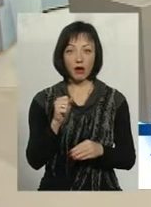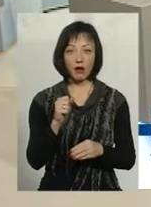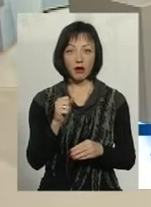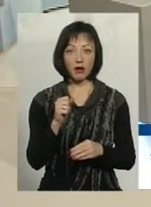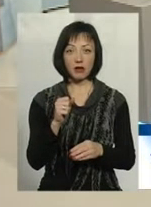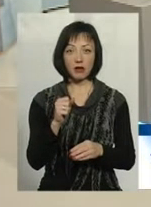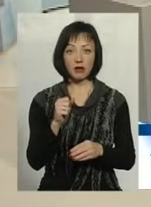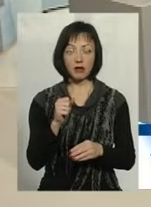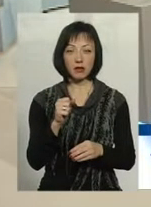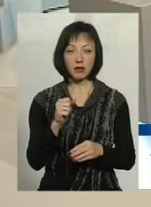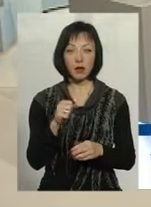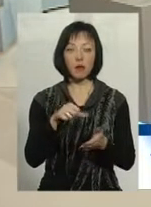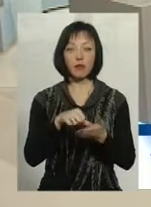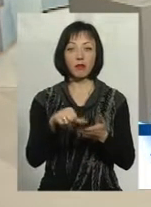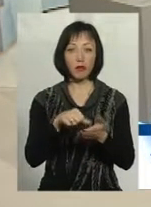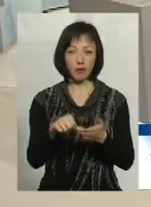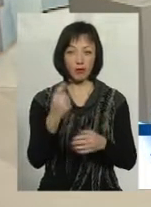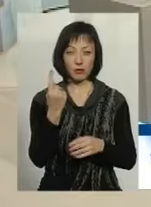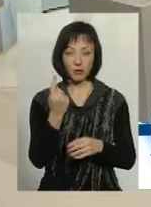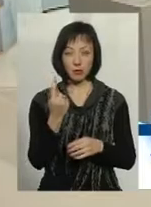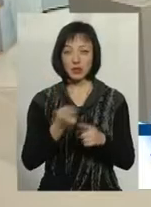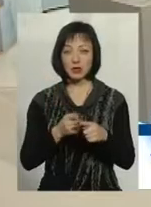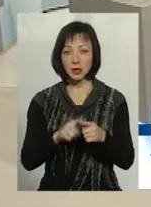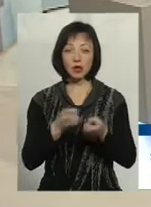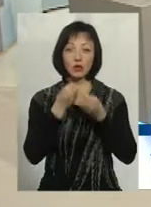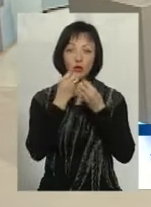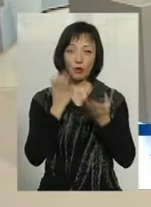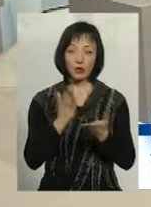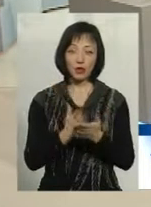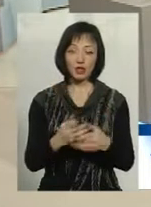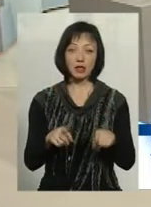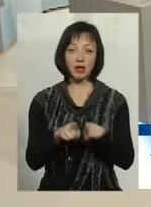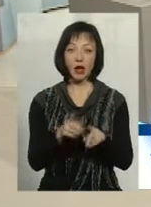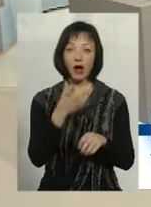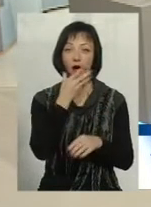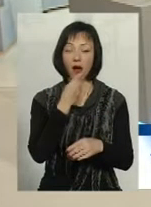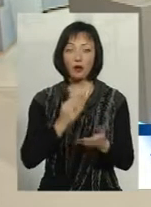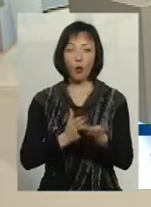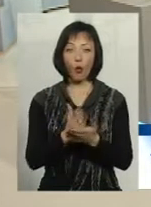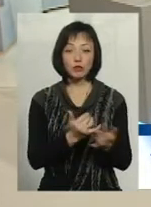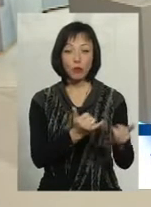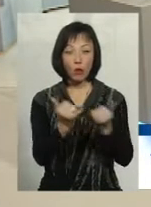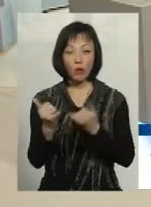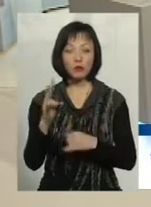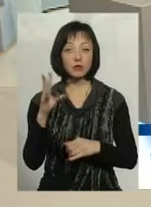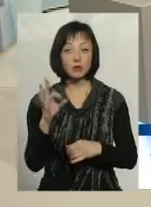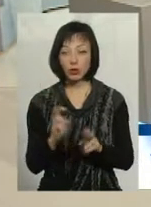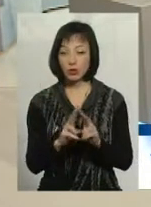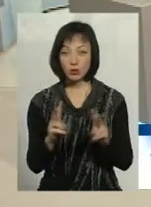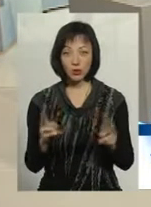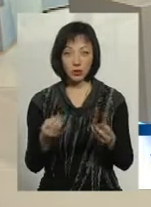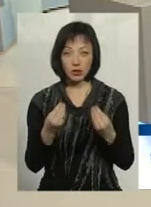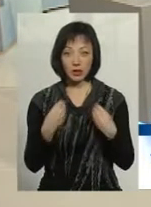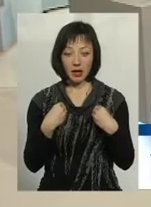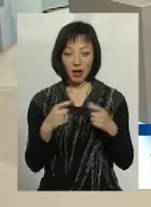підприємців є касові апарати, в других інших немає. Ну, наприклад,